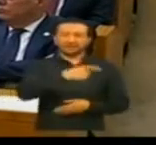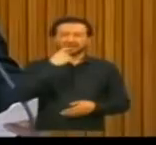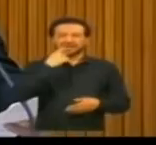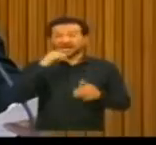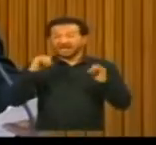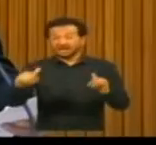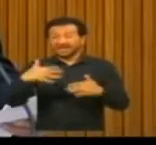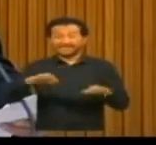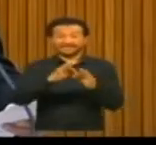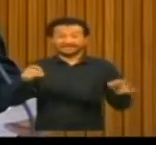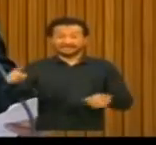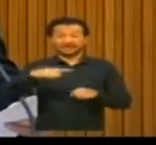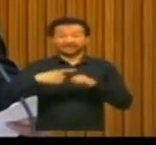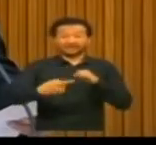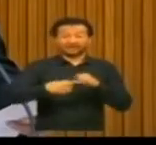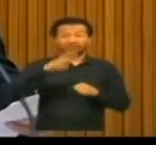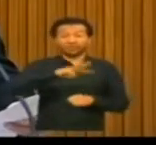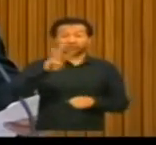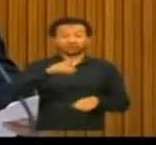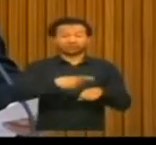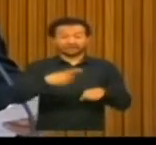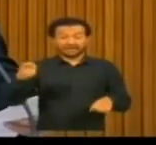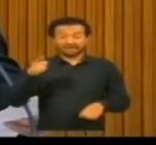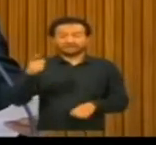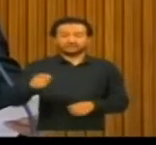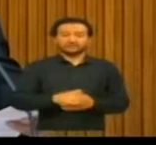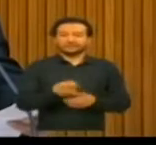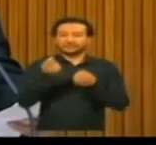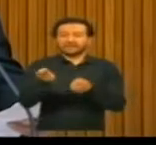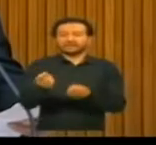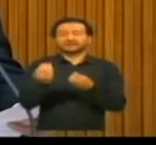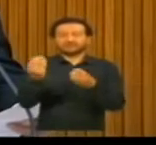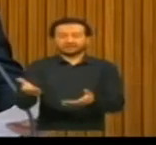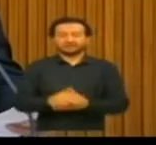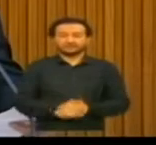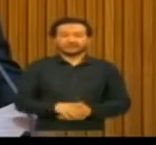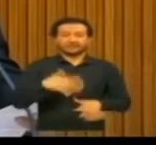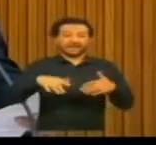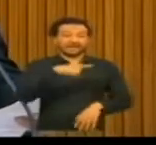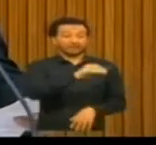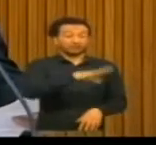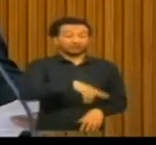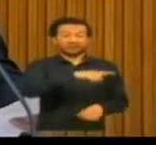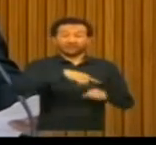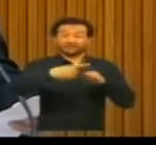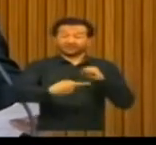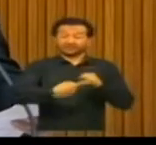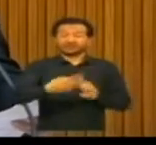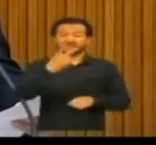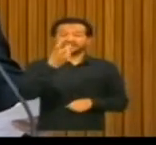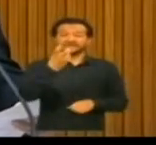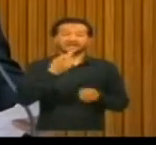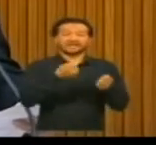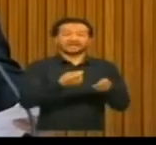engelsiz olanlara haftada 30 saat eğitim verilirken engelli çocuklara haftada 2